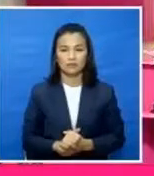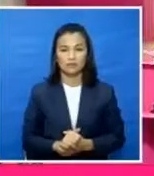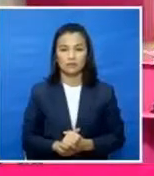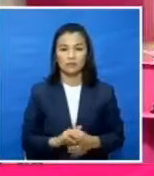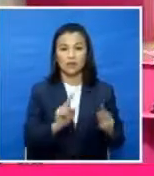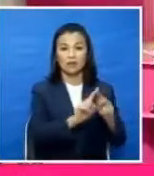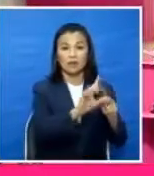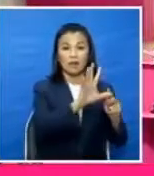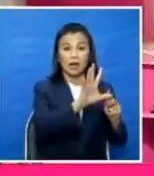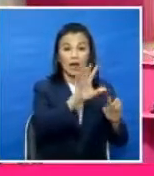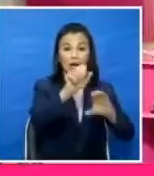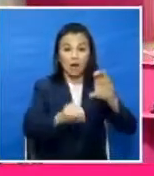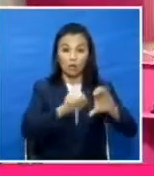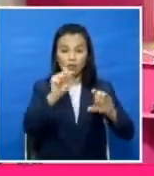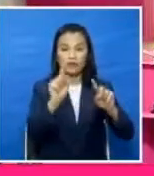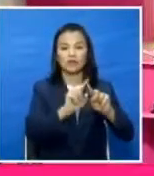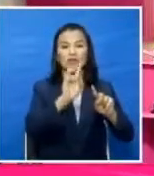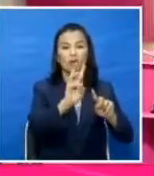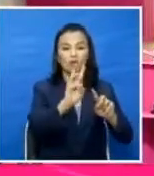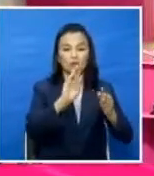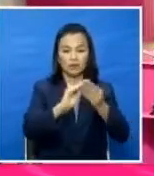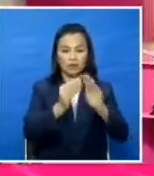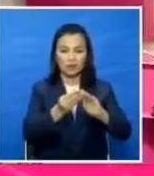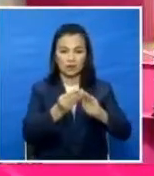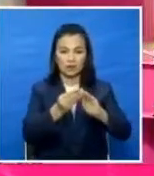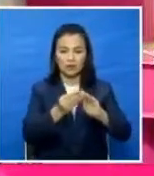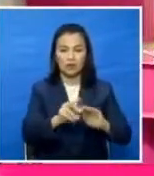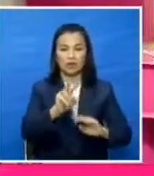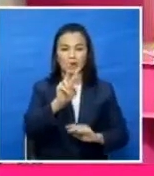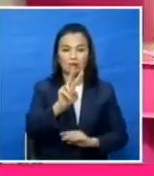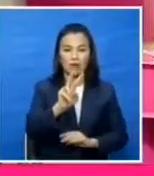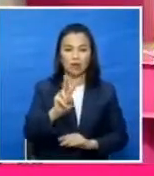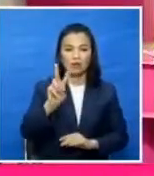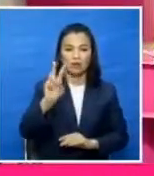อันดับที่5หมุนครั้งที่6เลขที่ออก